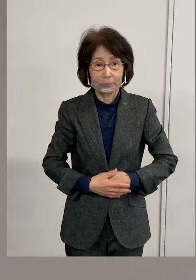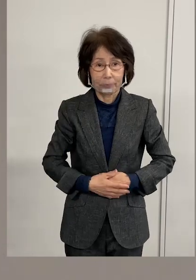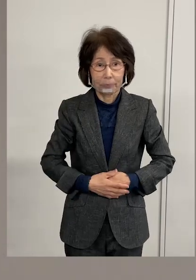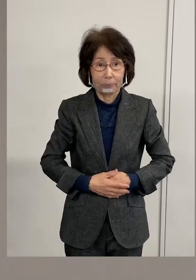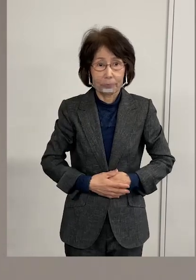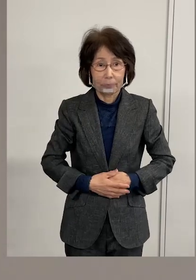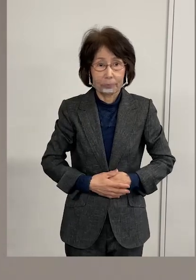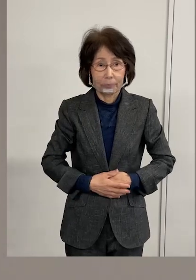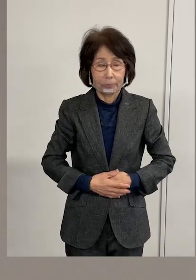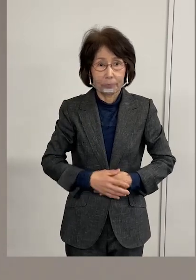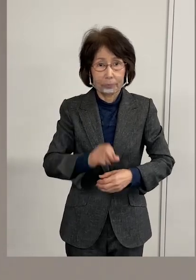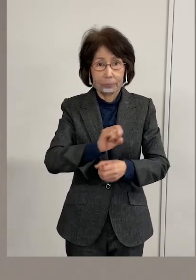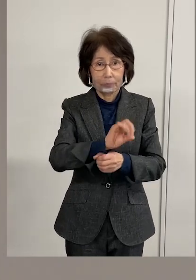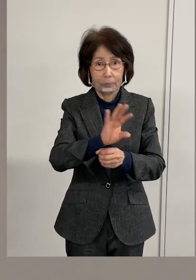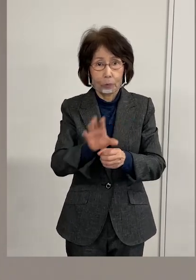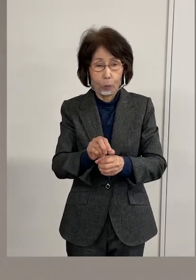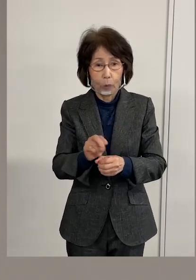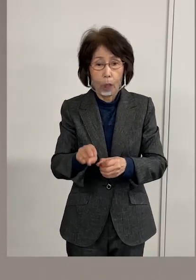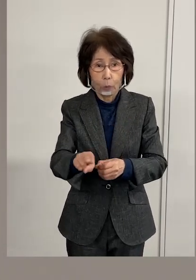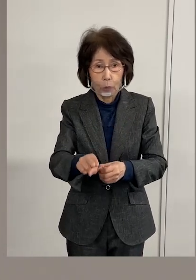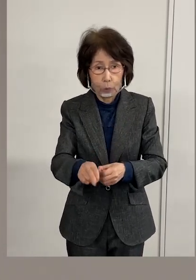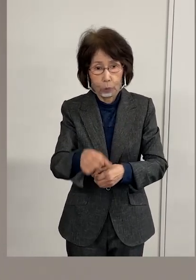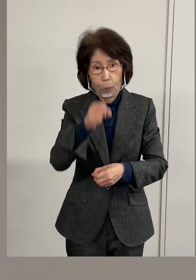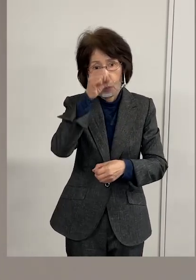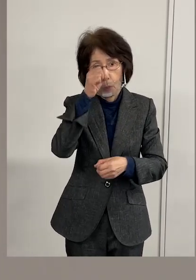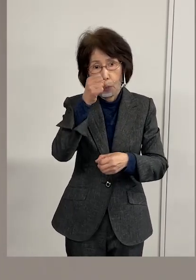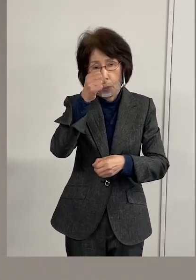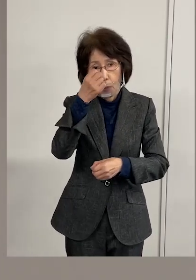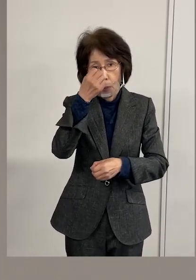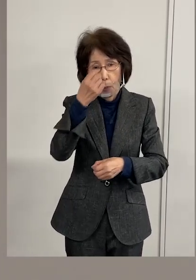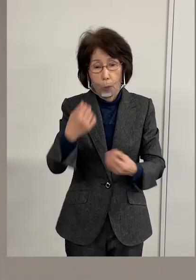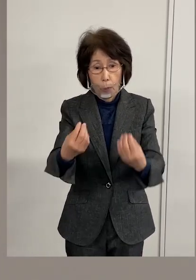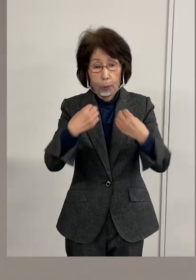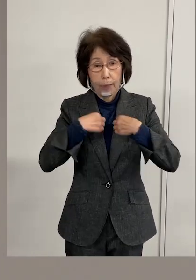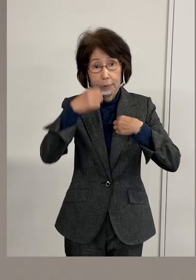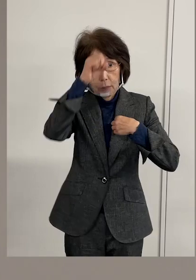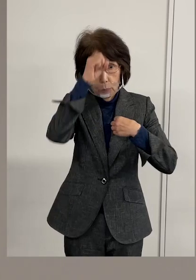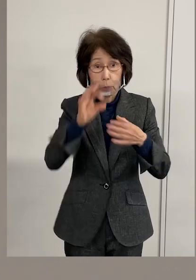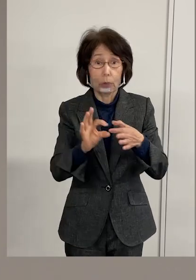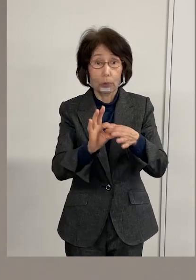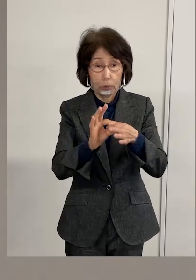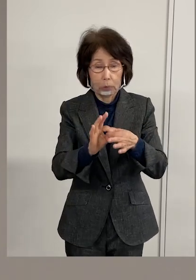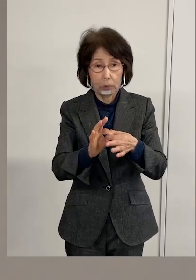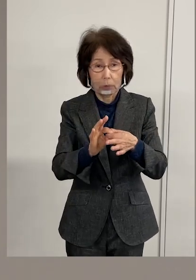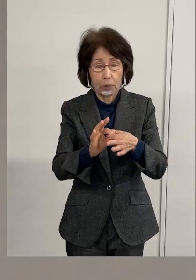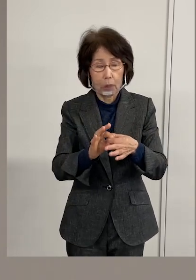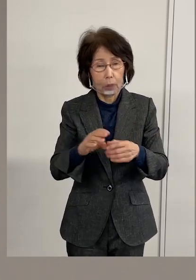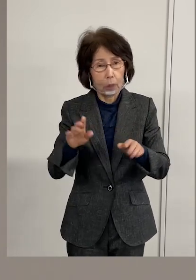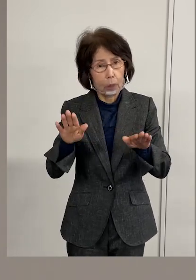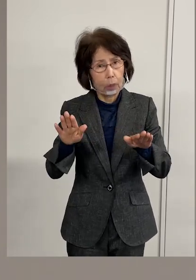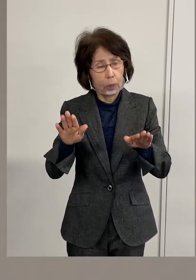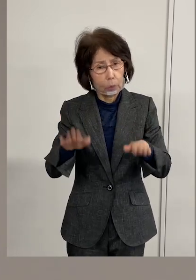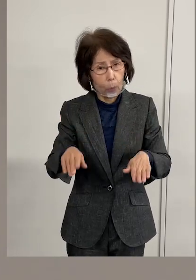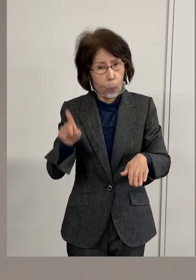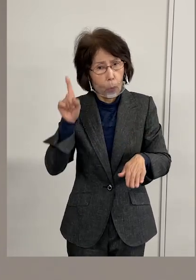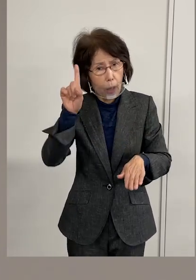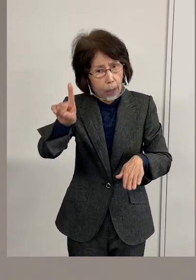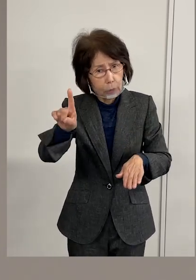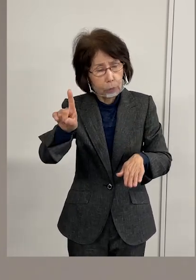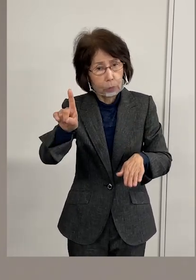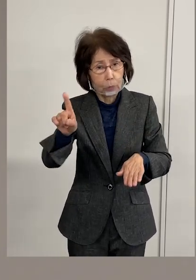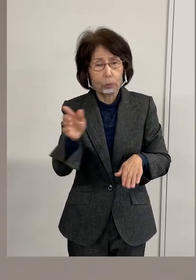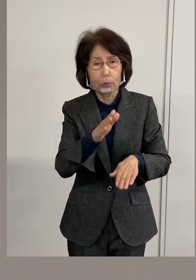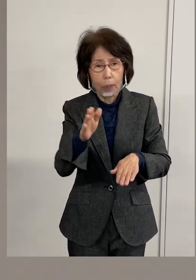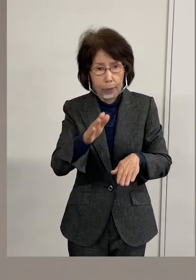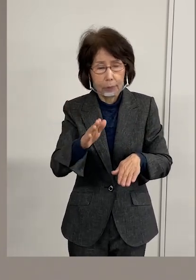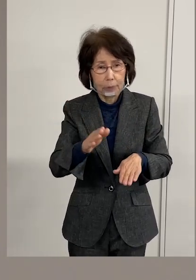新型コロナウイルスの関連ですけれども、今週、今日、明日が一つの大きな、山